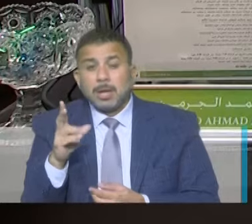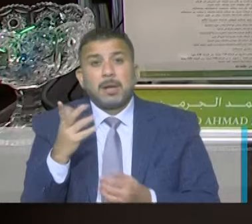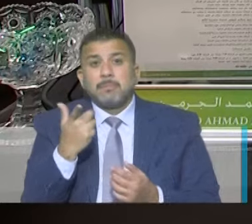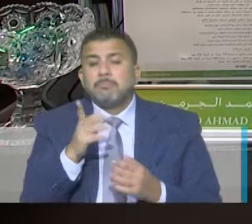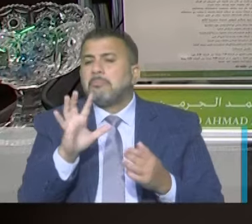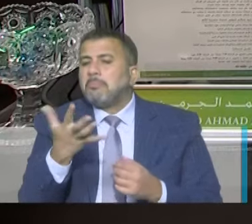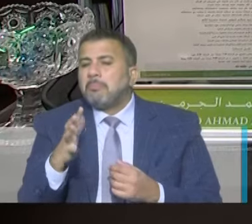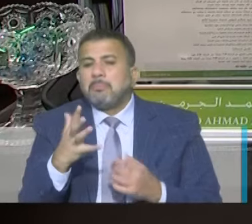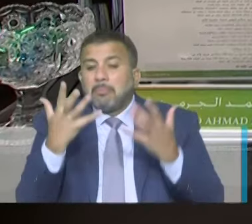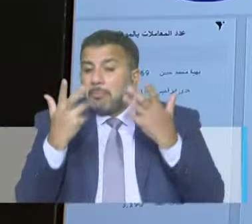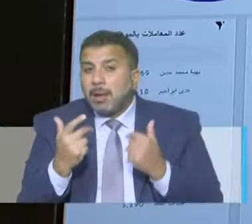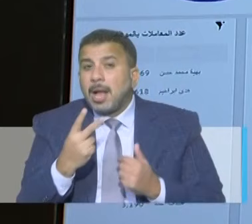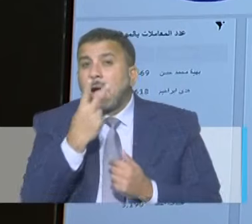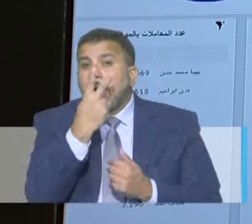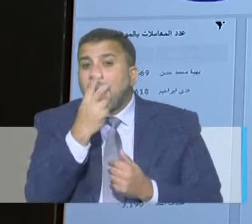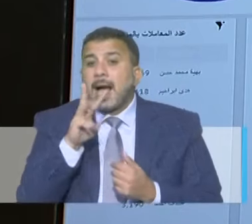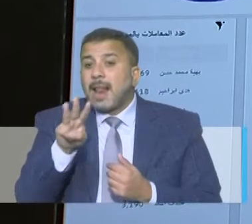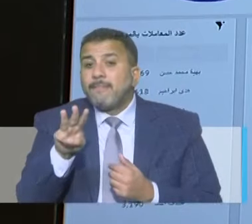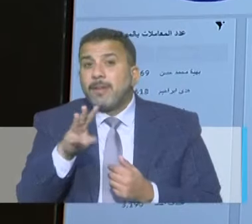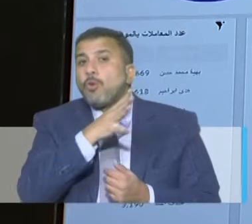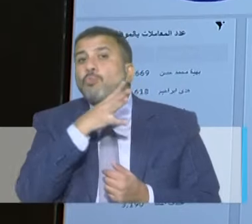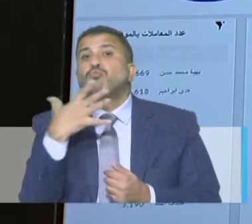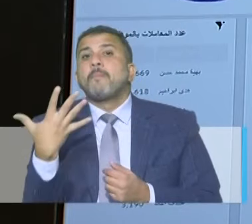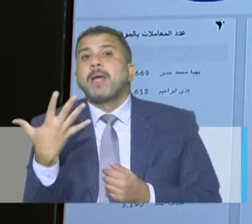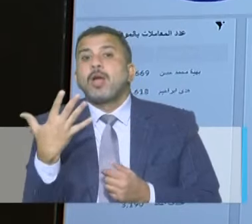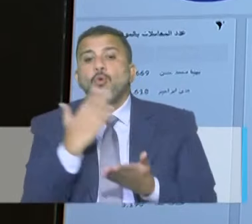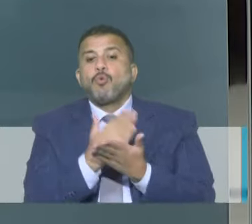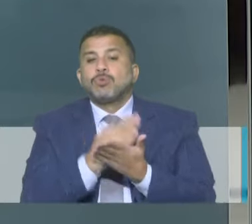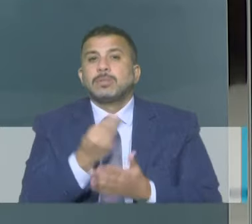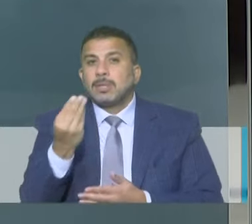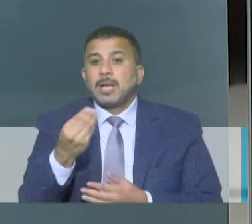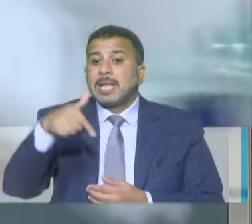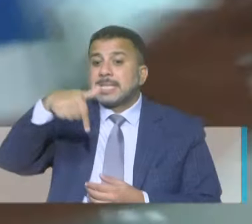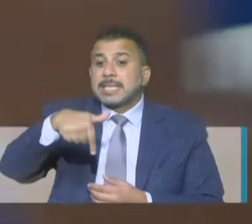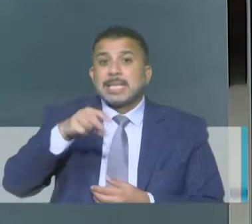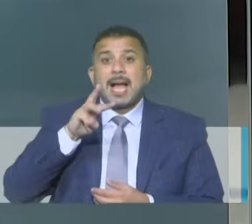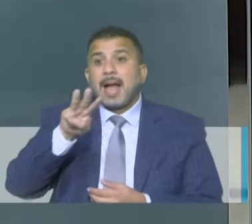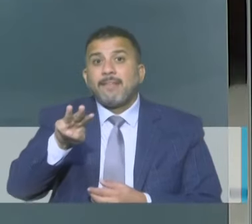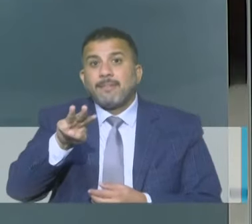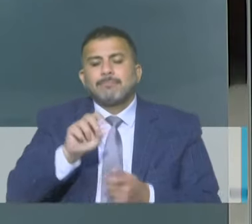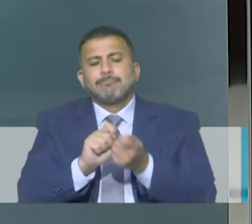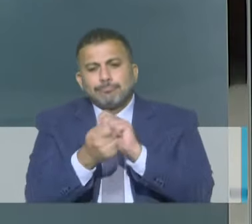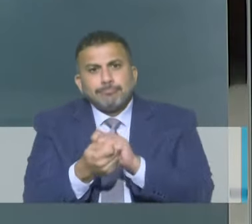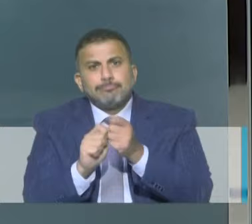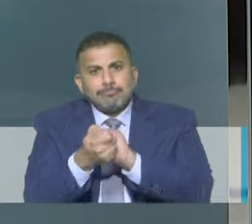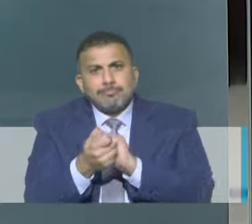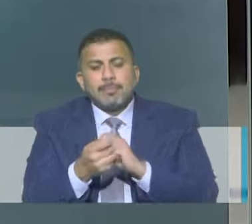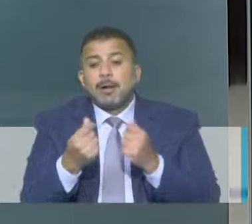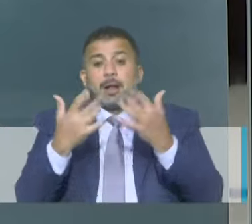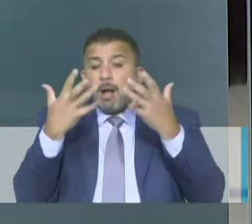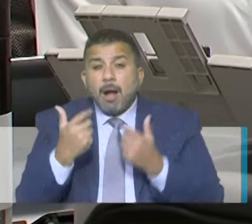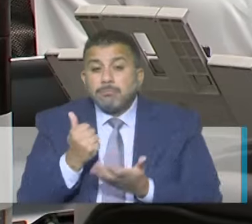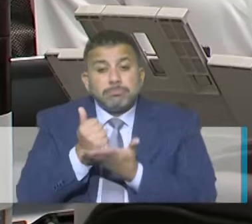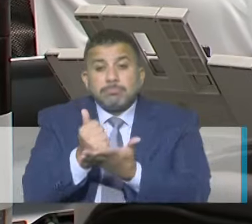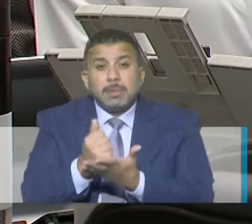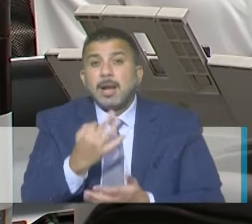بواقع يتجاوز 2500 رخصة صادرة وأكثر من 6000 رخصة معدلة، وبإجمالي رأس مال